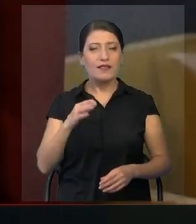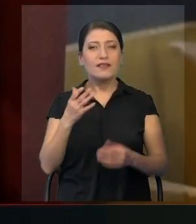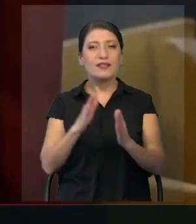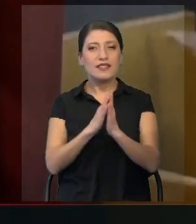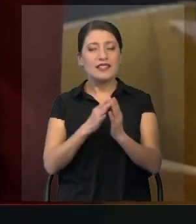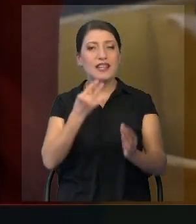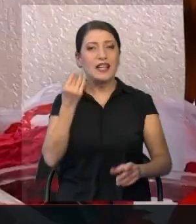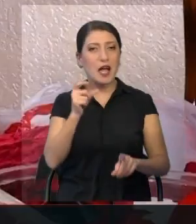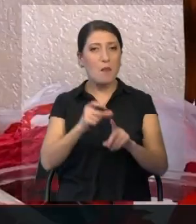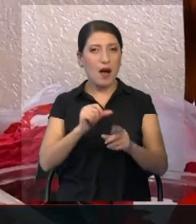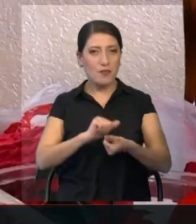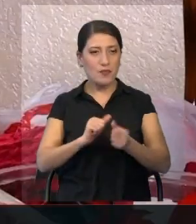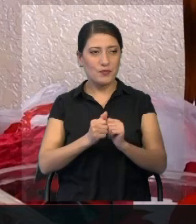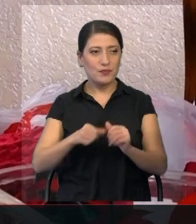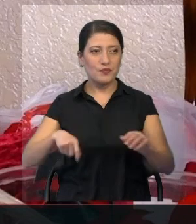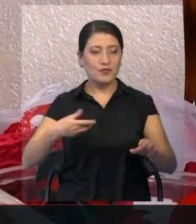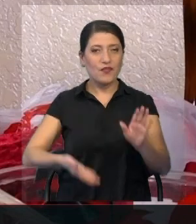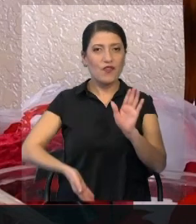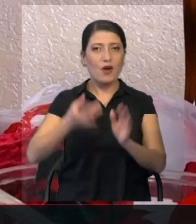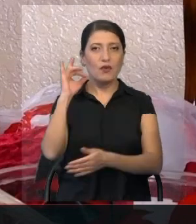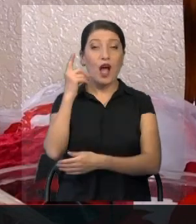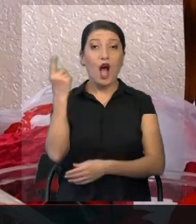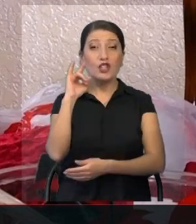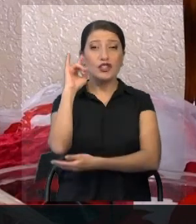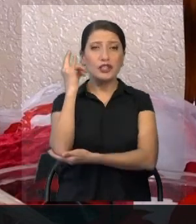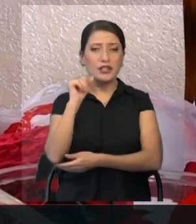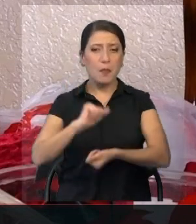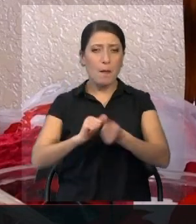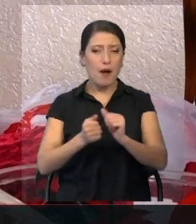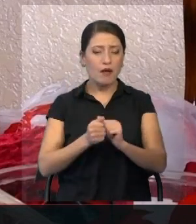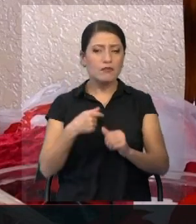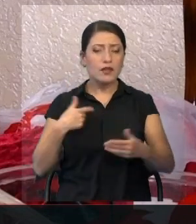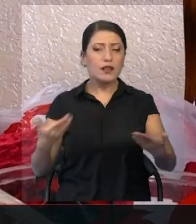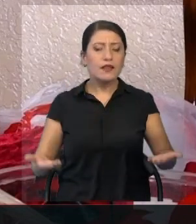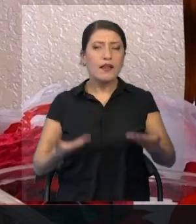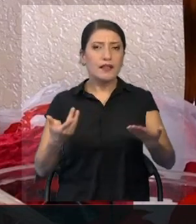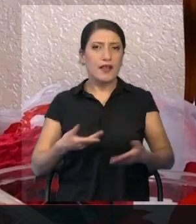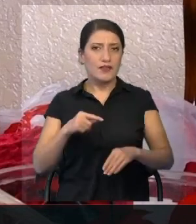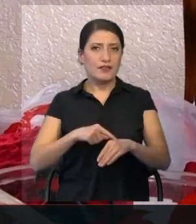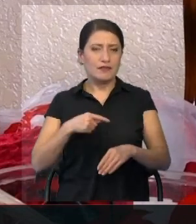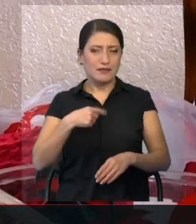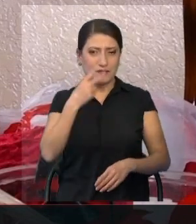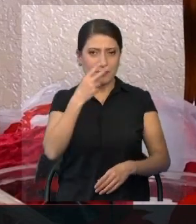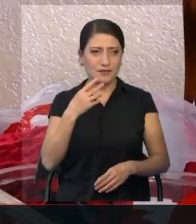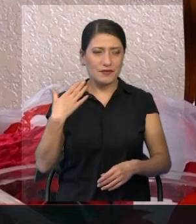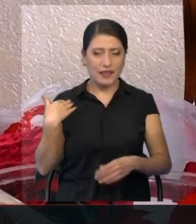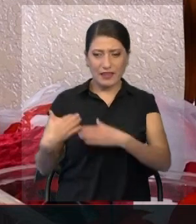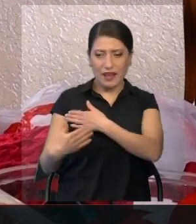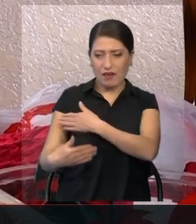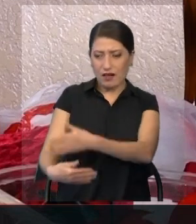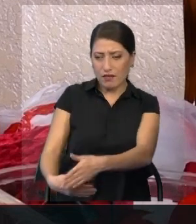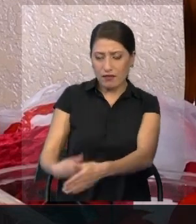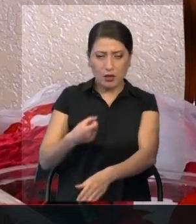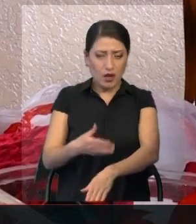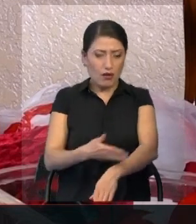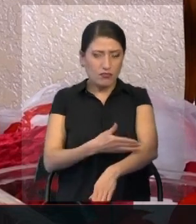սարքել։ Առաջի տիկնիկը, որ սարքի պրծա, մի տեսակ թեթևություն զգացի, հետո որ չտեսա, թևի մի հատը կարճա, մեկը երկար